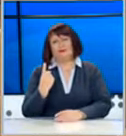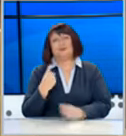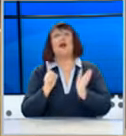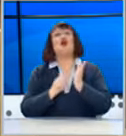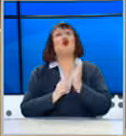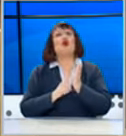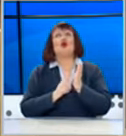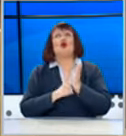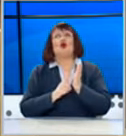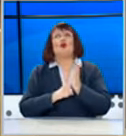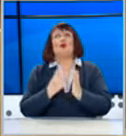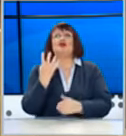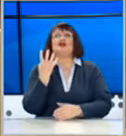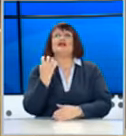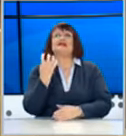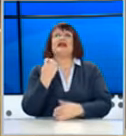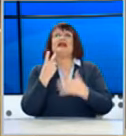νόμο